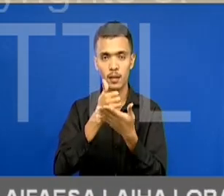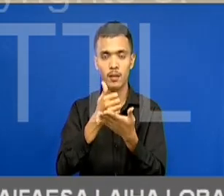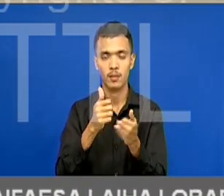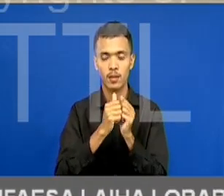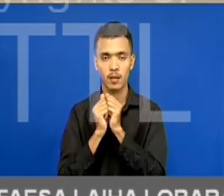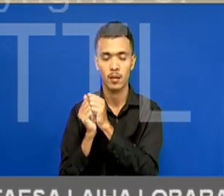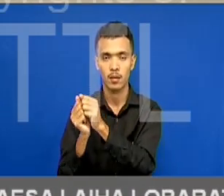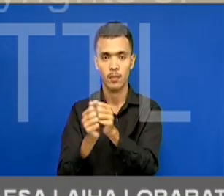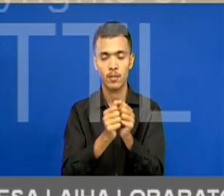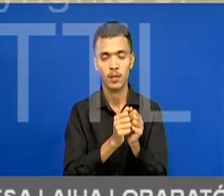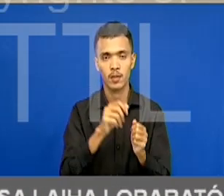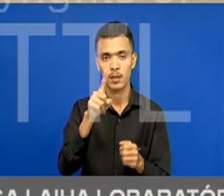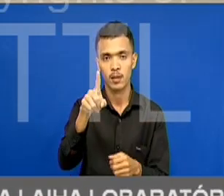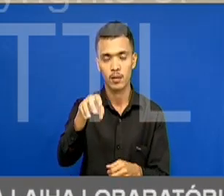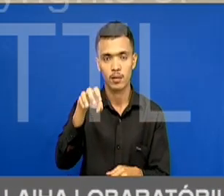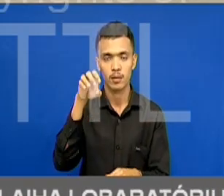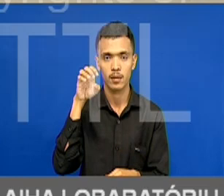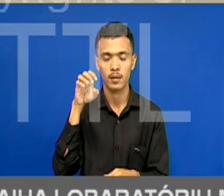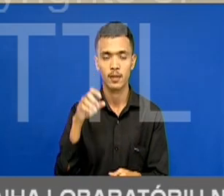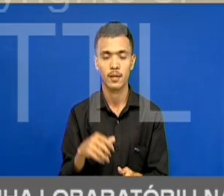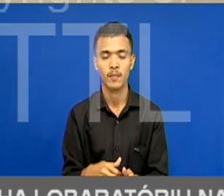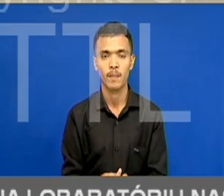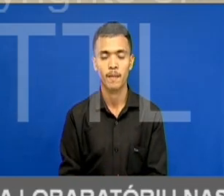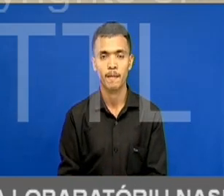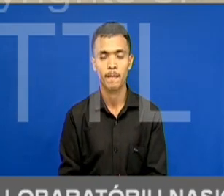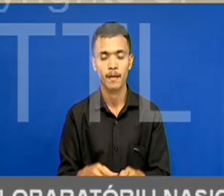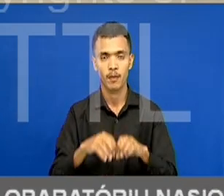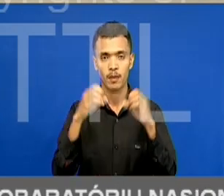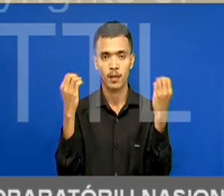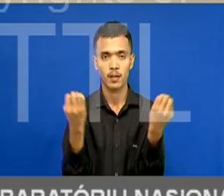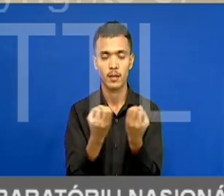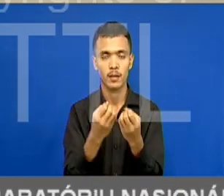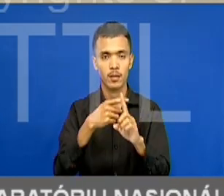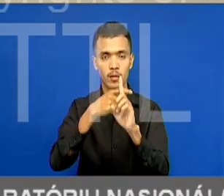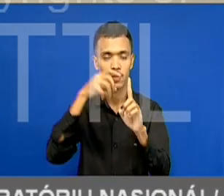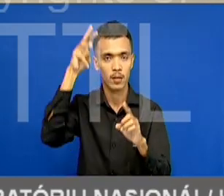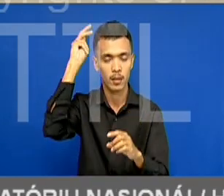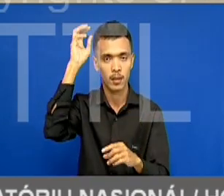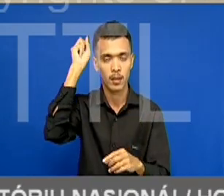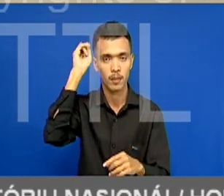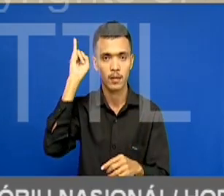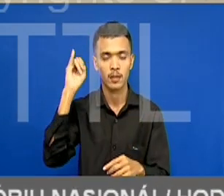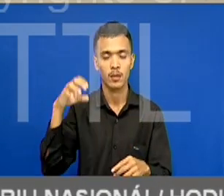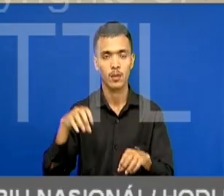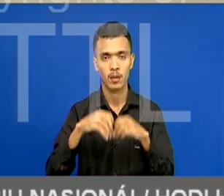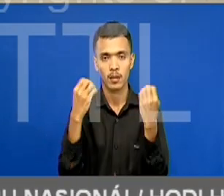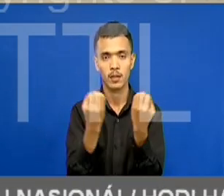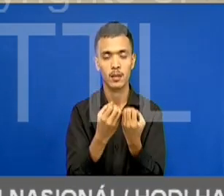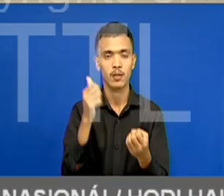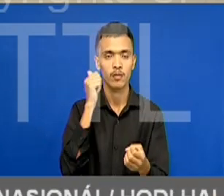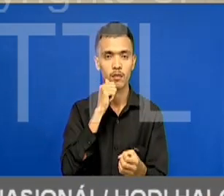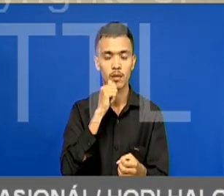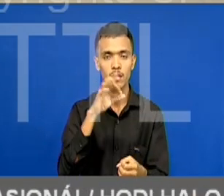hamutuk atus idalio. Dia kredi referal ne rasik mehusi MSSI a rede feto foku pers